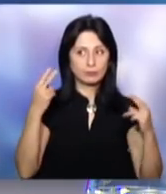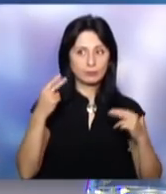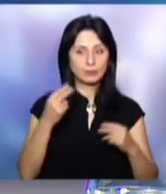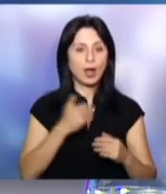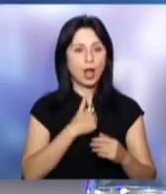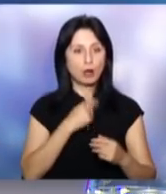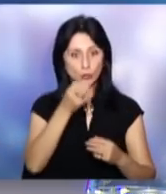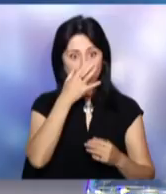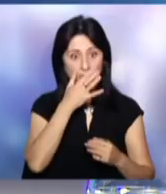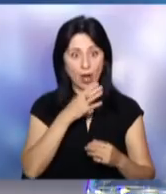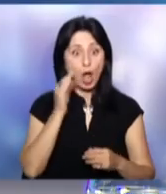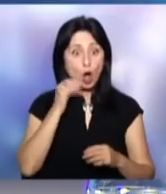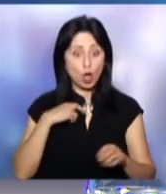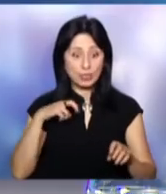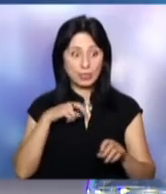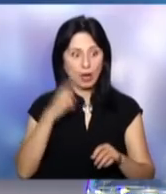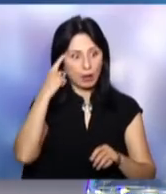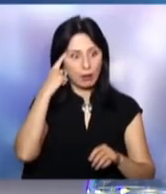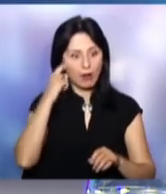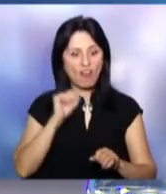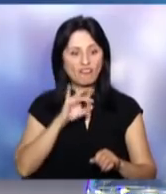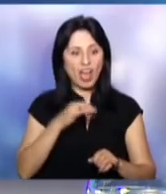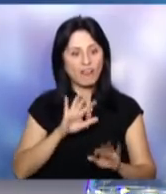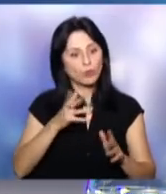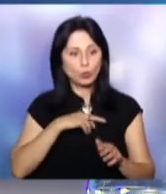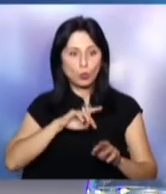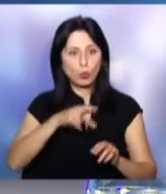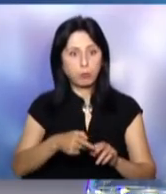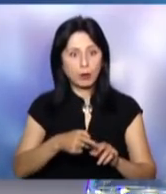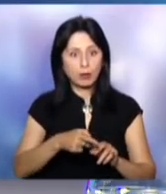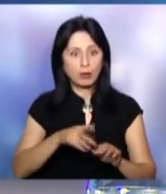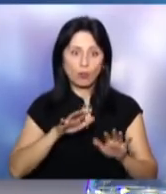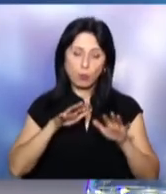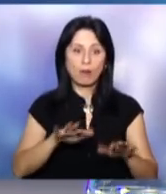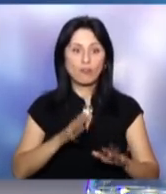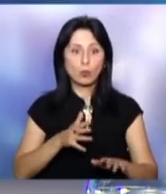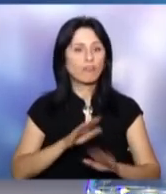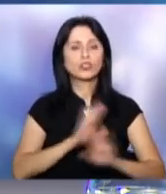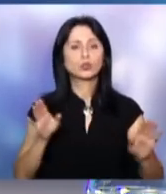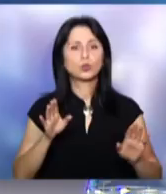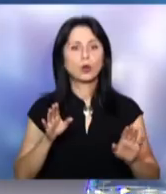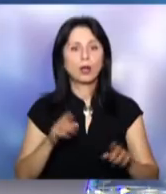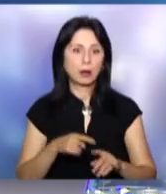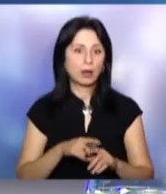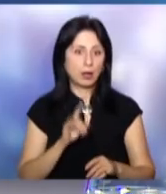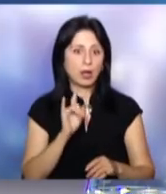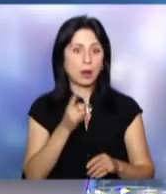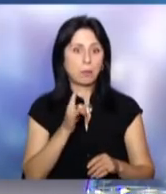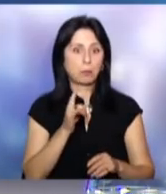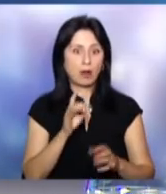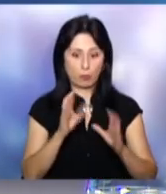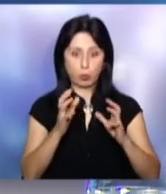ვცდილობ, მაგრამ თავმოწონების მიუხედავად ძალიან ხშირად აღმოჩნდა, რომ ბავშვებს ეშინიათ მაგალითად ბურთების, არ მოხვდეს